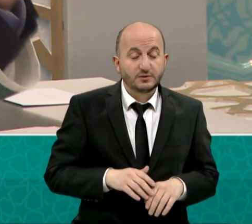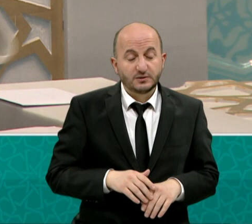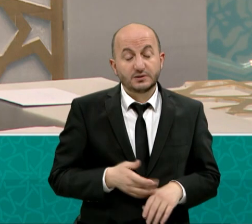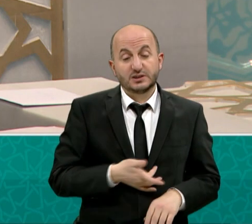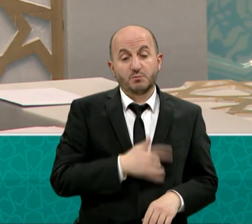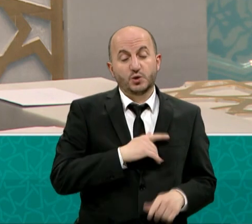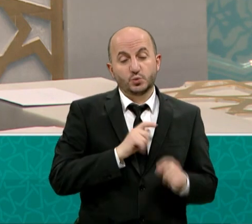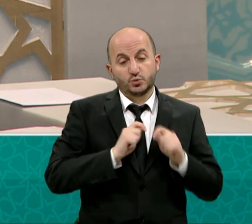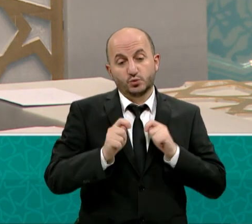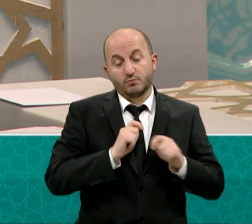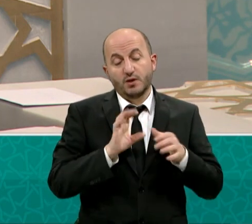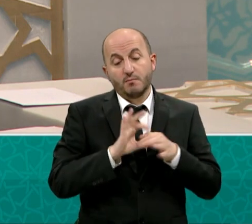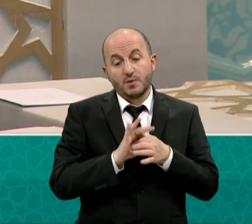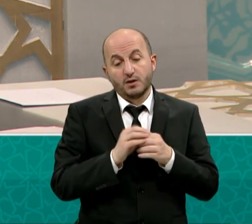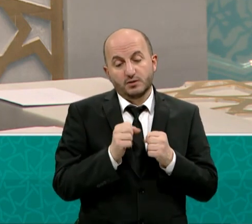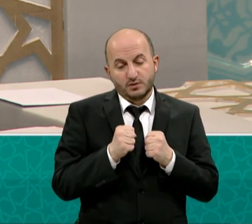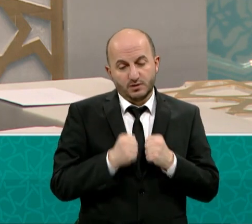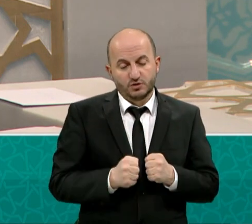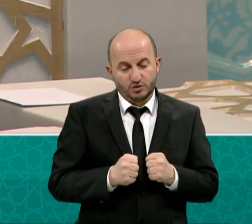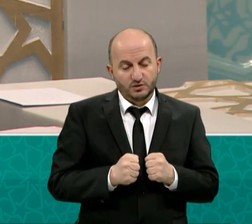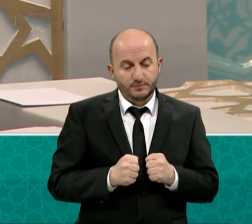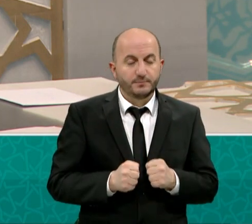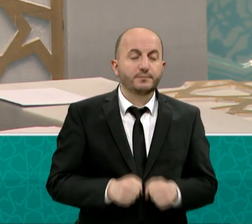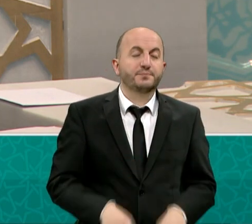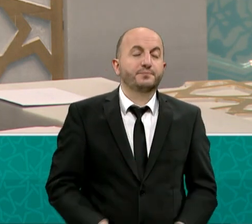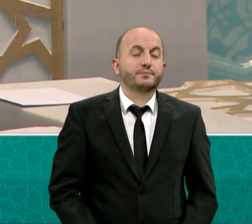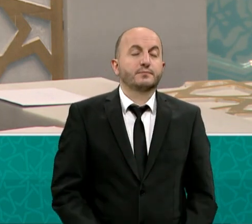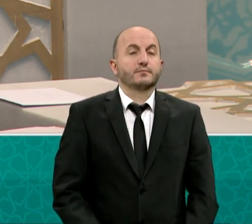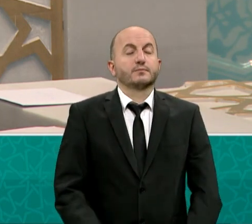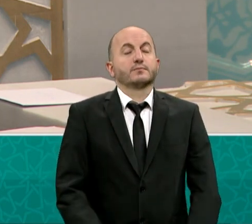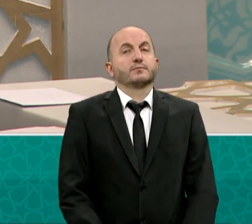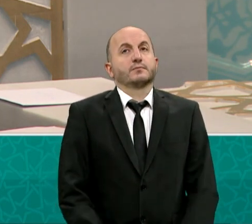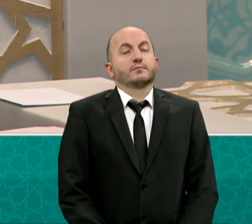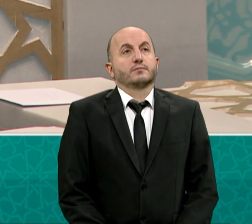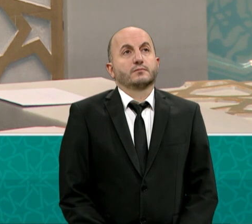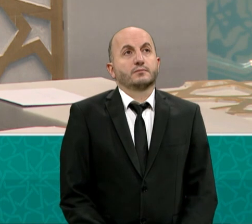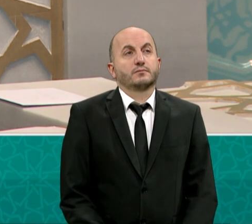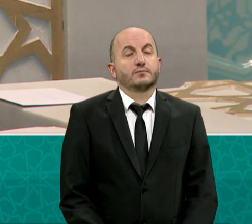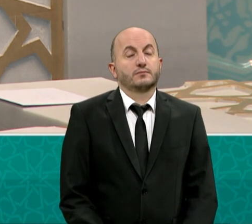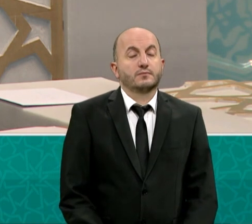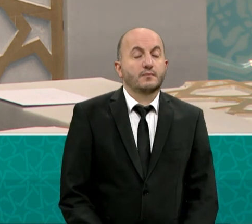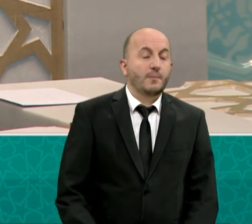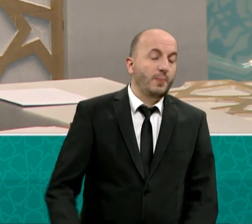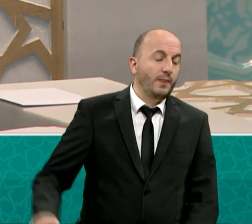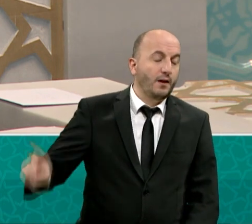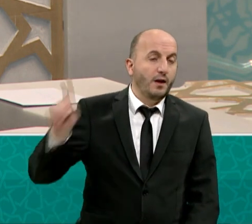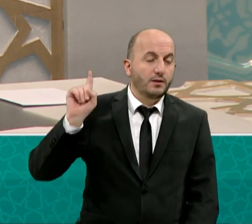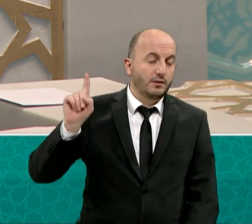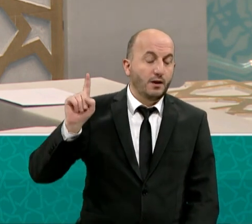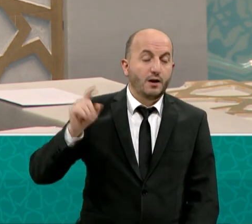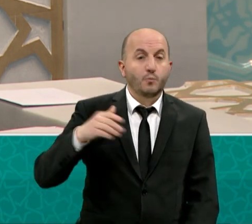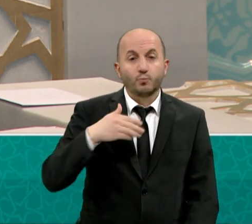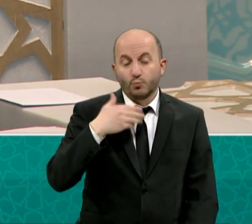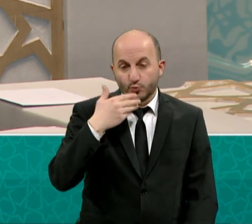iman sözleşmesine bağlı kalacak. Ya eyyühellezine amenu evfu bil ukud. Rabbimiz buyuruyor ki, ey iman